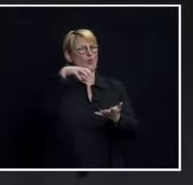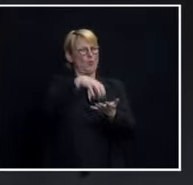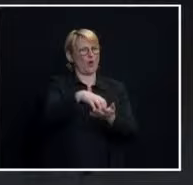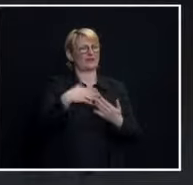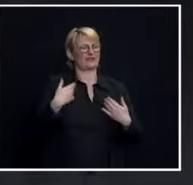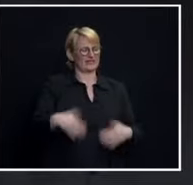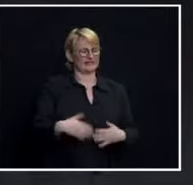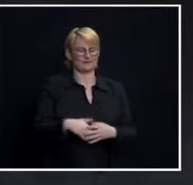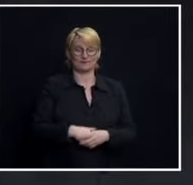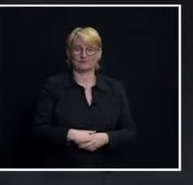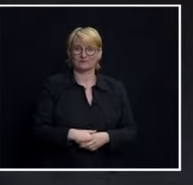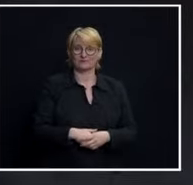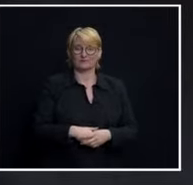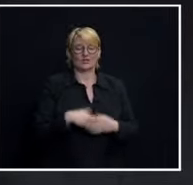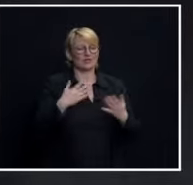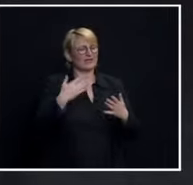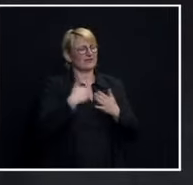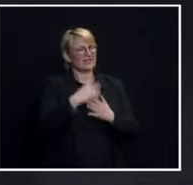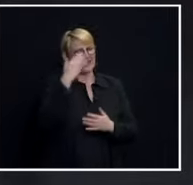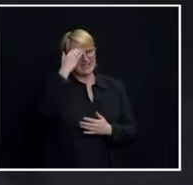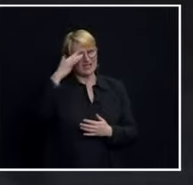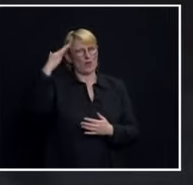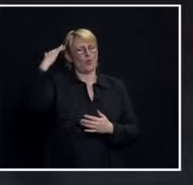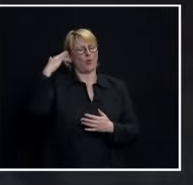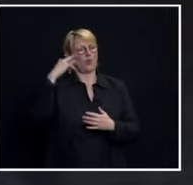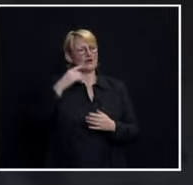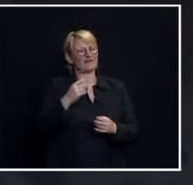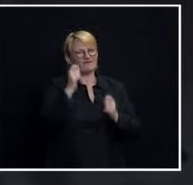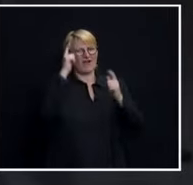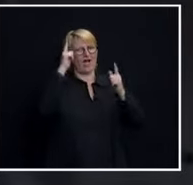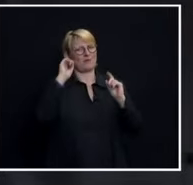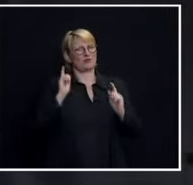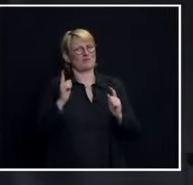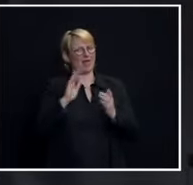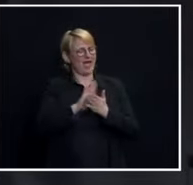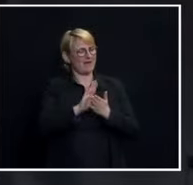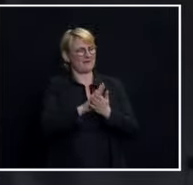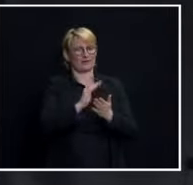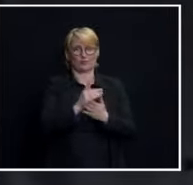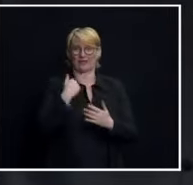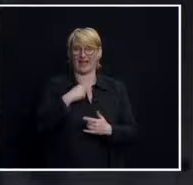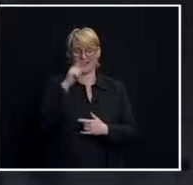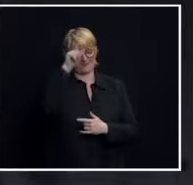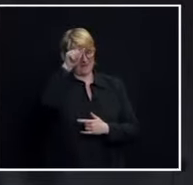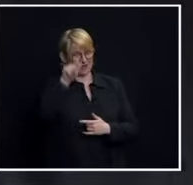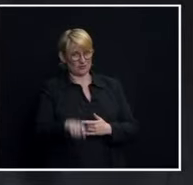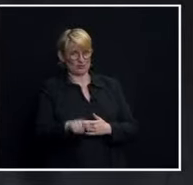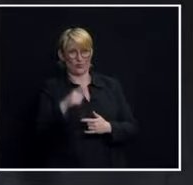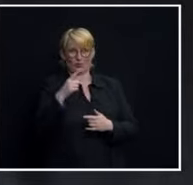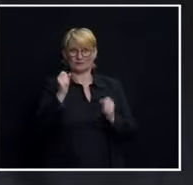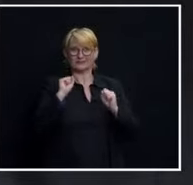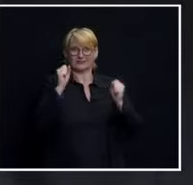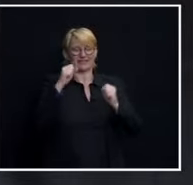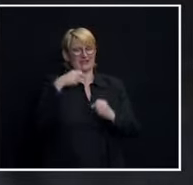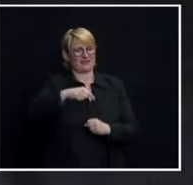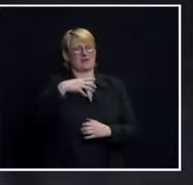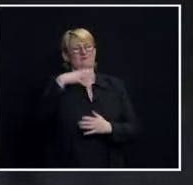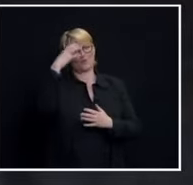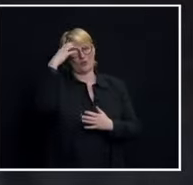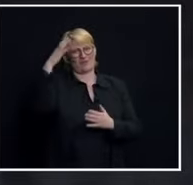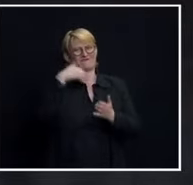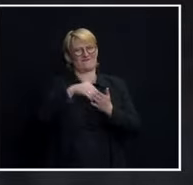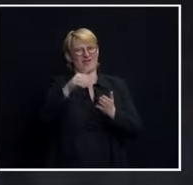mächtig reinhängt für unsere Vielfalt und damit wir hier alle in Frieden leben können, so wie wir wollen, das ist